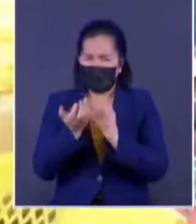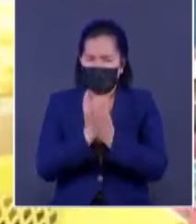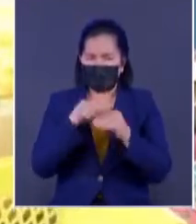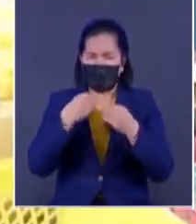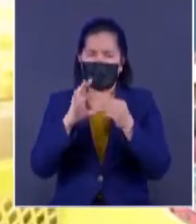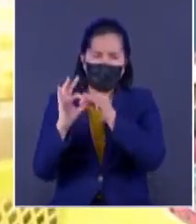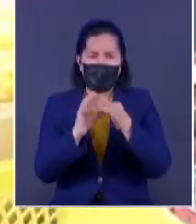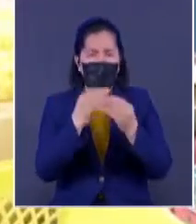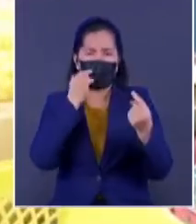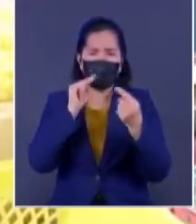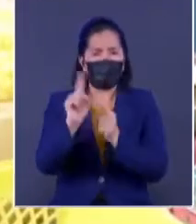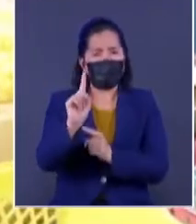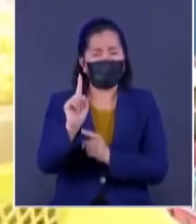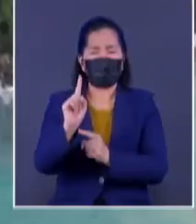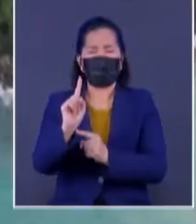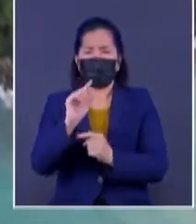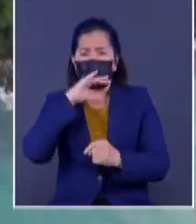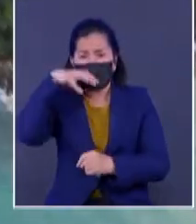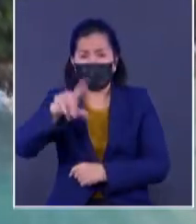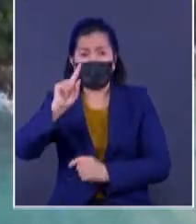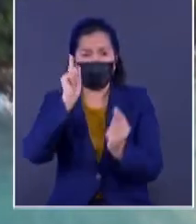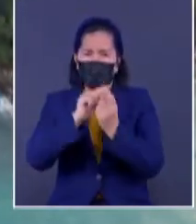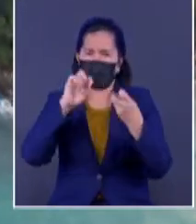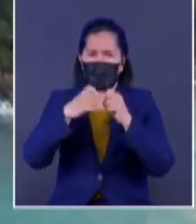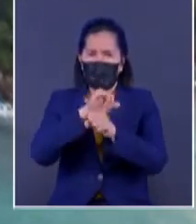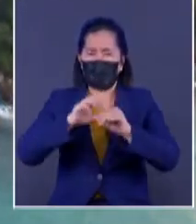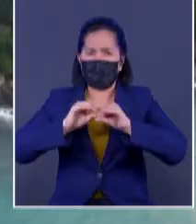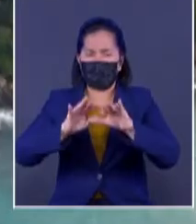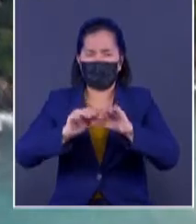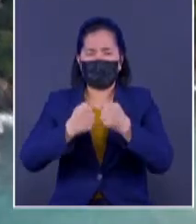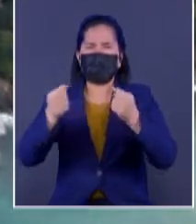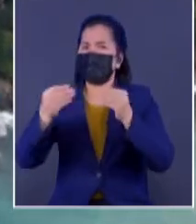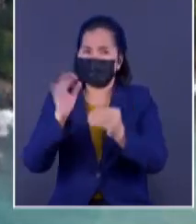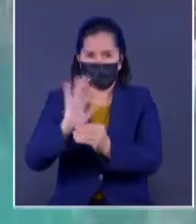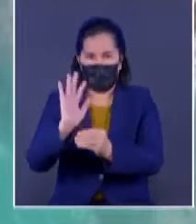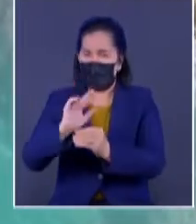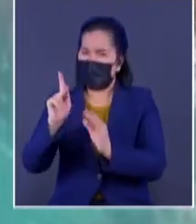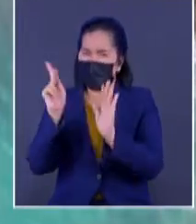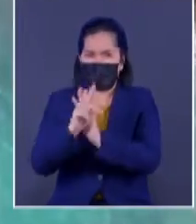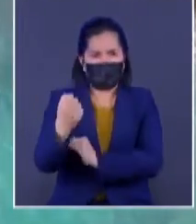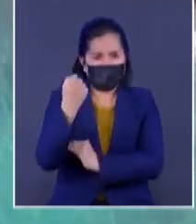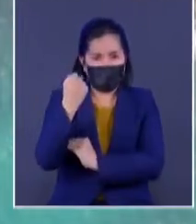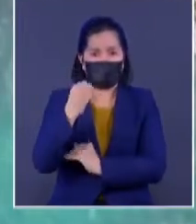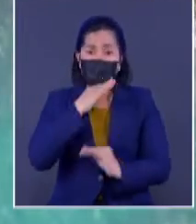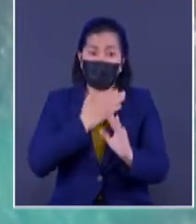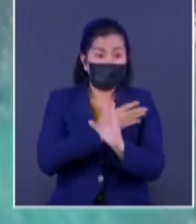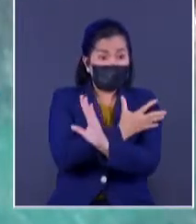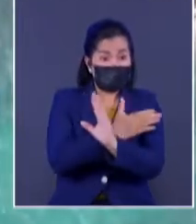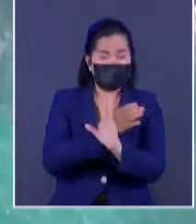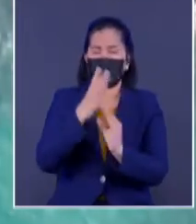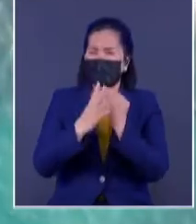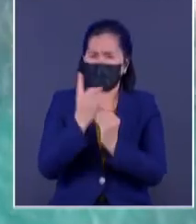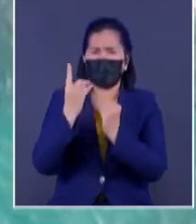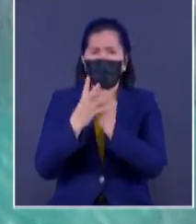ที่ยังพบการติดเชื้อสูงก็ไม่ควรผ่อนคลายส่วนพื้นที่ที่ไม่มีการติดเชื้อใน 1-2 สัปดาห์ที่ผ่านมาอาจผ่อนคล